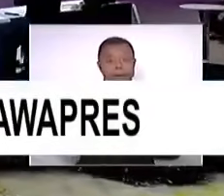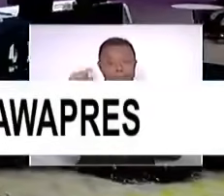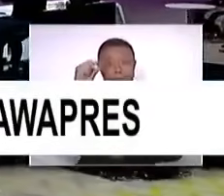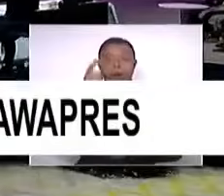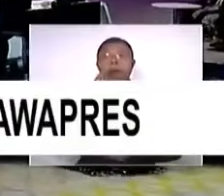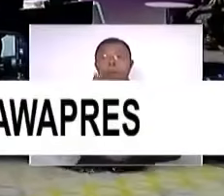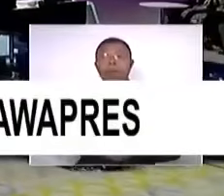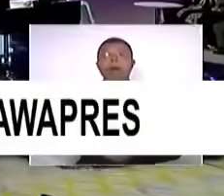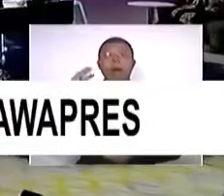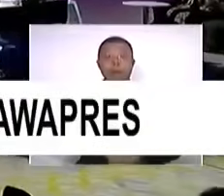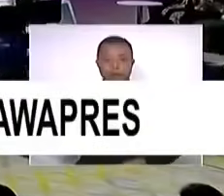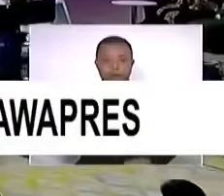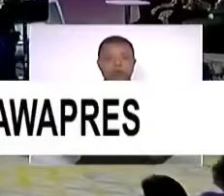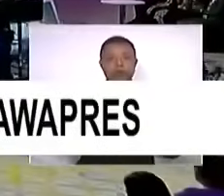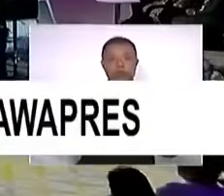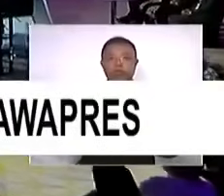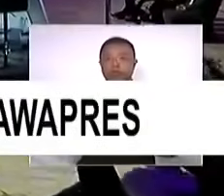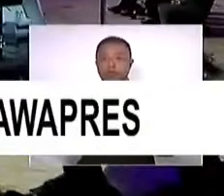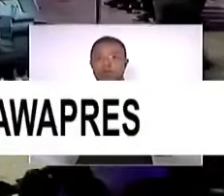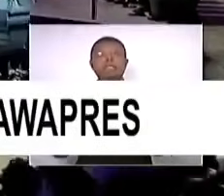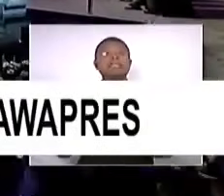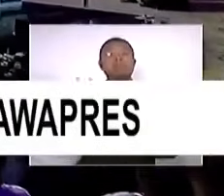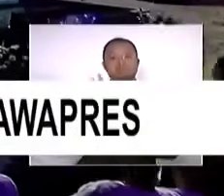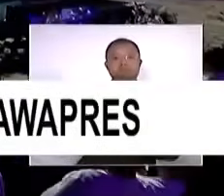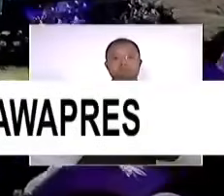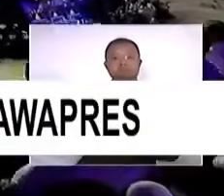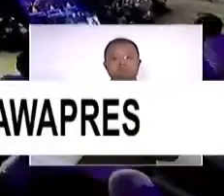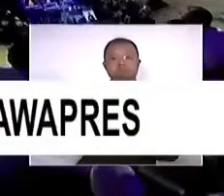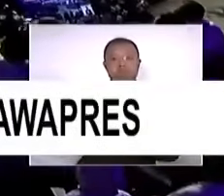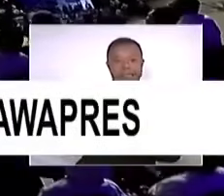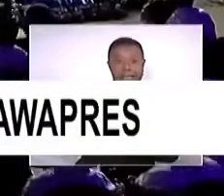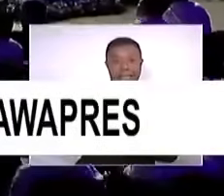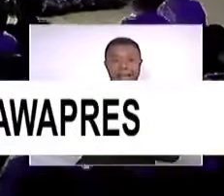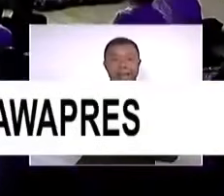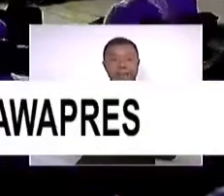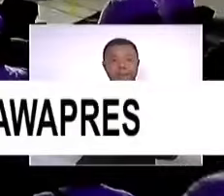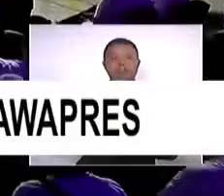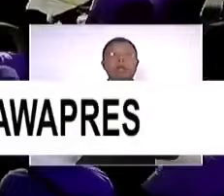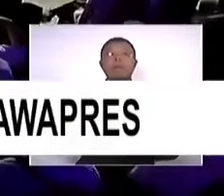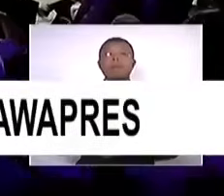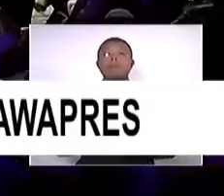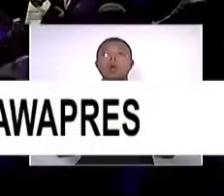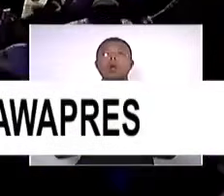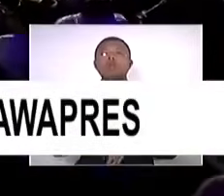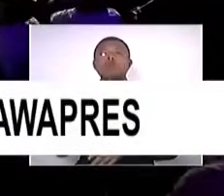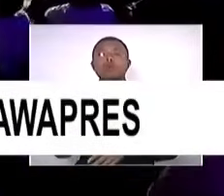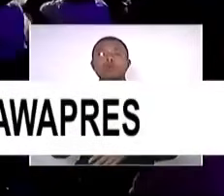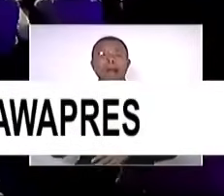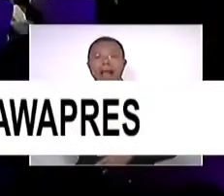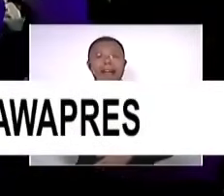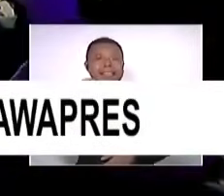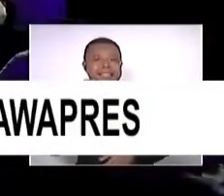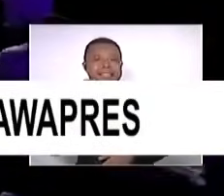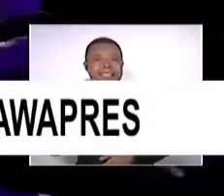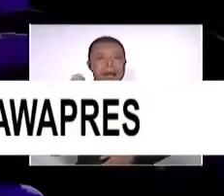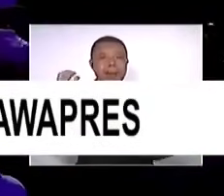dilakukan Gibran adalah bagian dari strategi dan skema atau skenario bahwa ya apa namanya lebih baik ee di